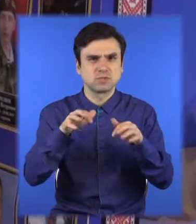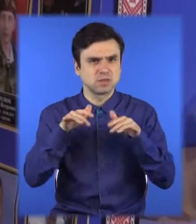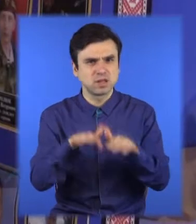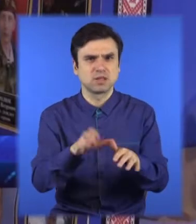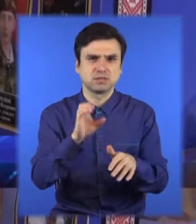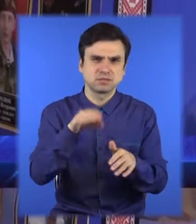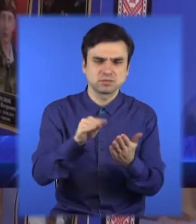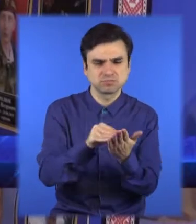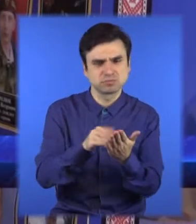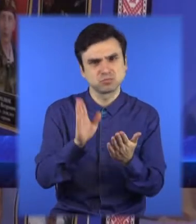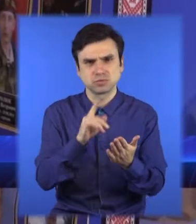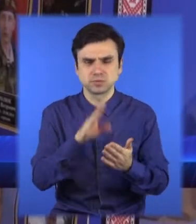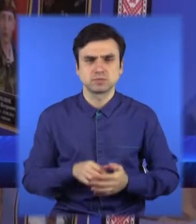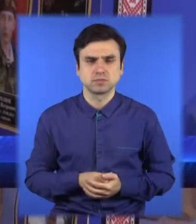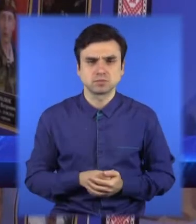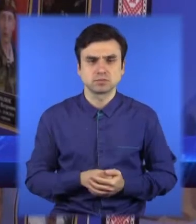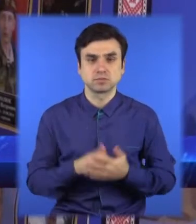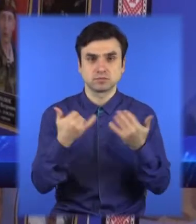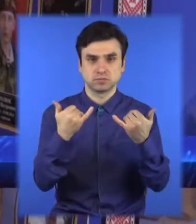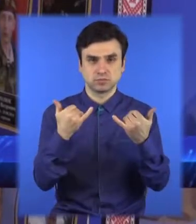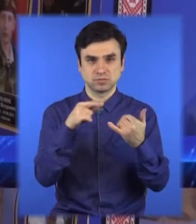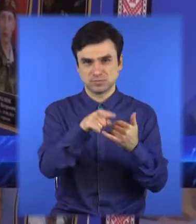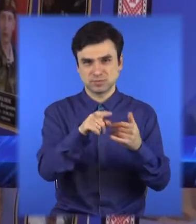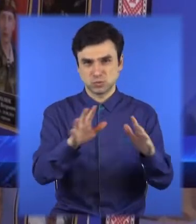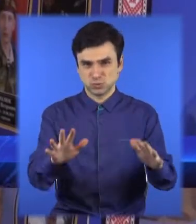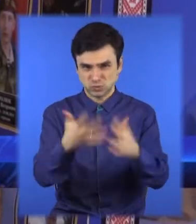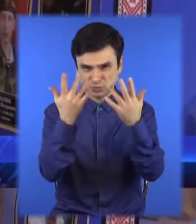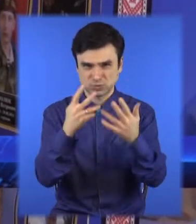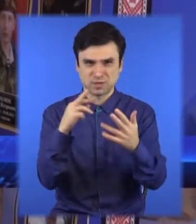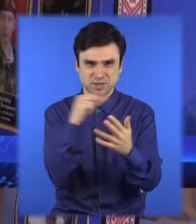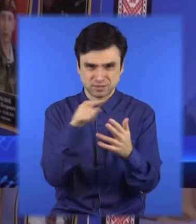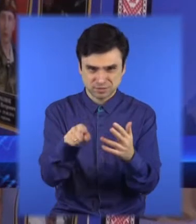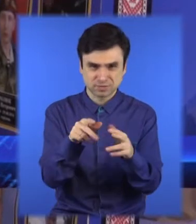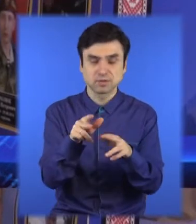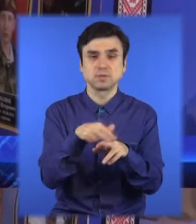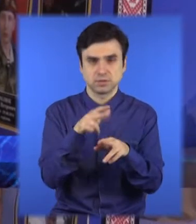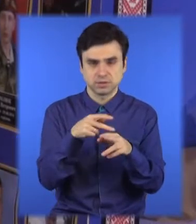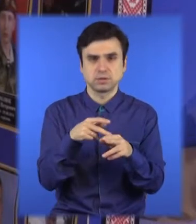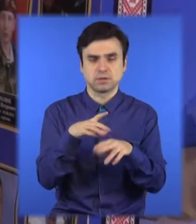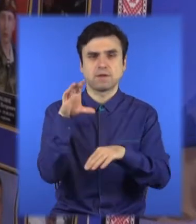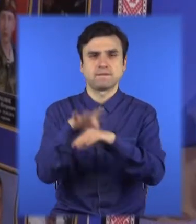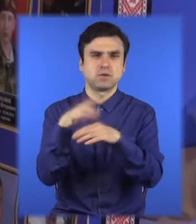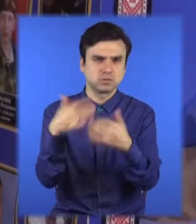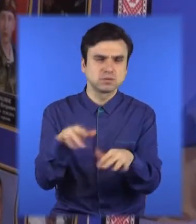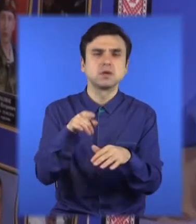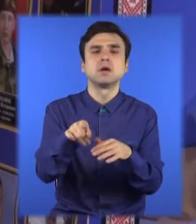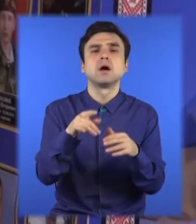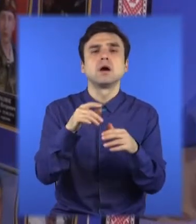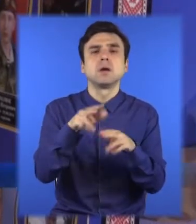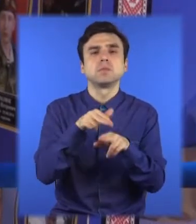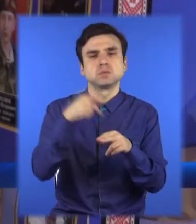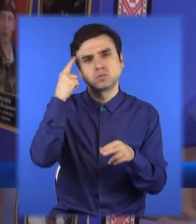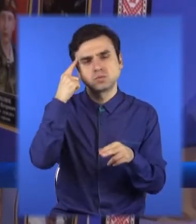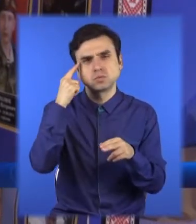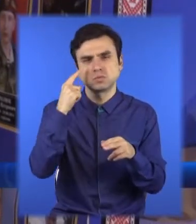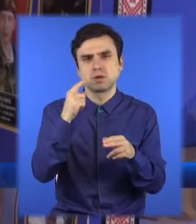На теперішній час вказаний факт зареєстровано в порядку, передбаченим чинним законодавством. Наразі співробітниками поліції вирішується питання щодо внесення